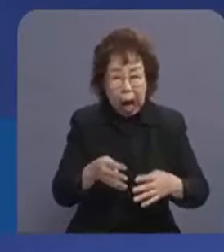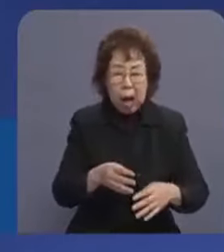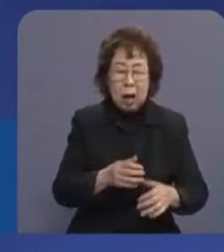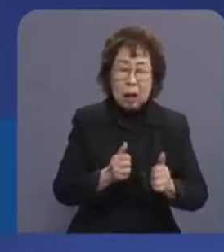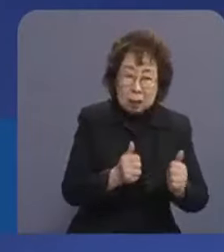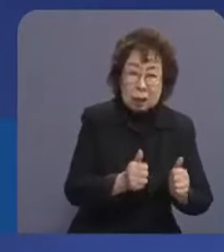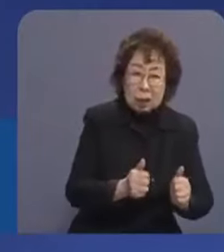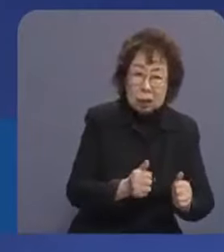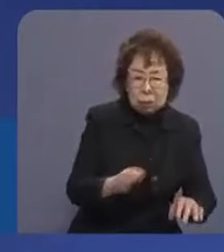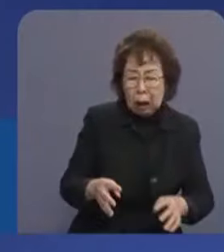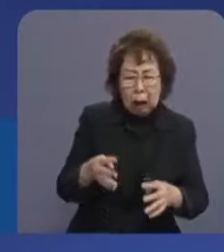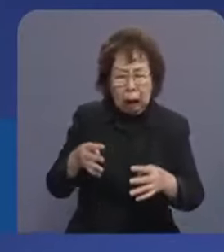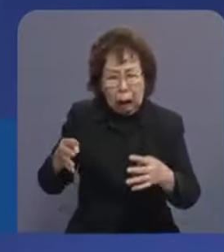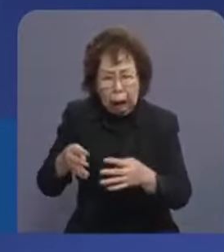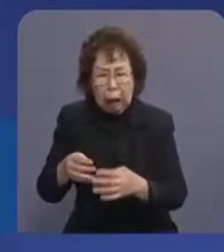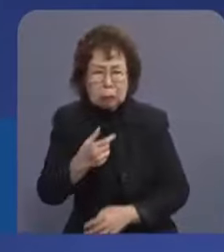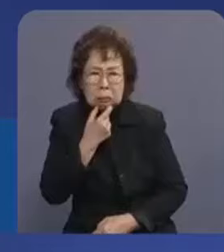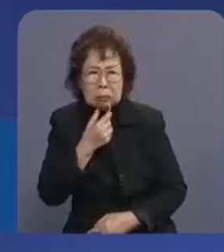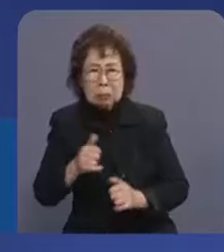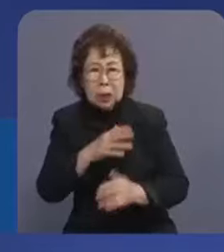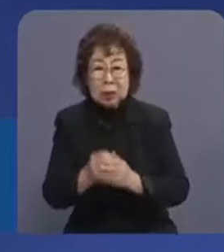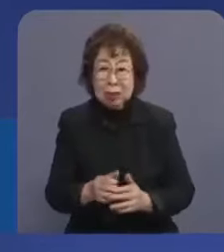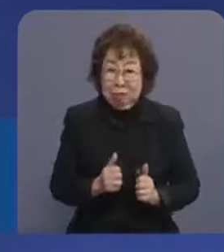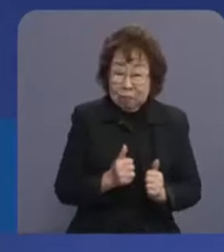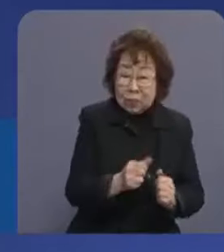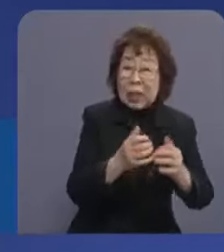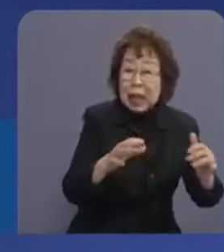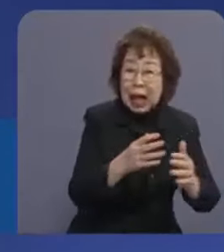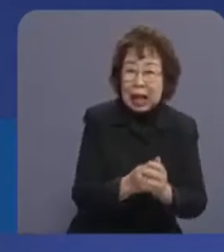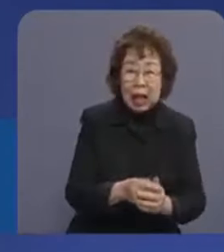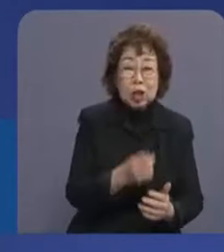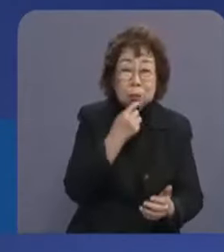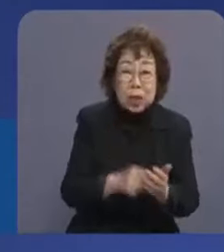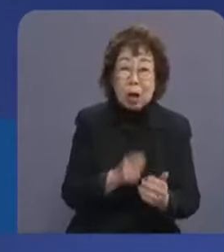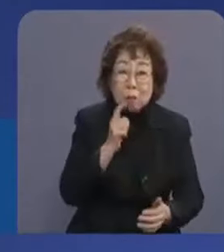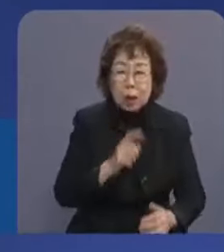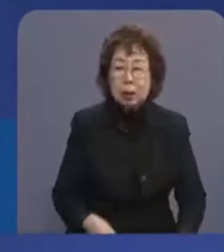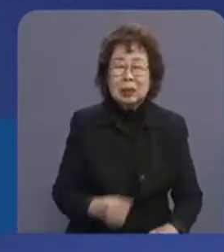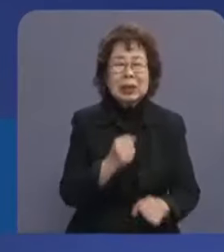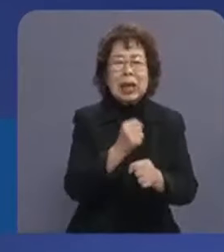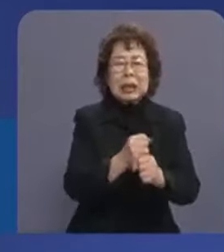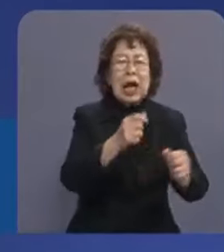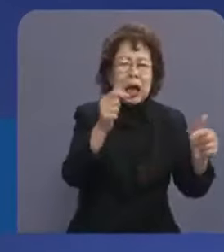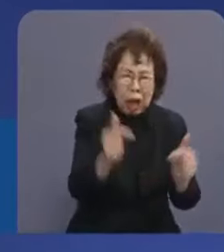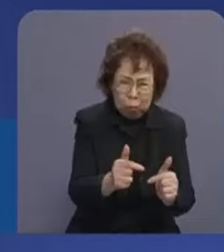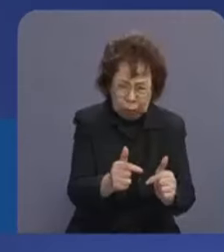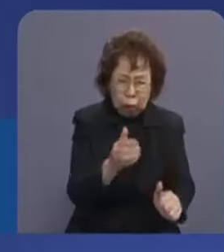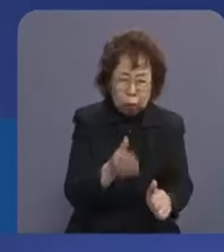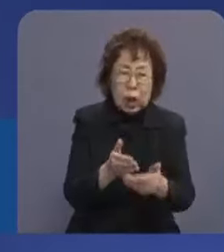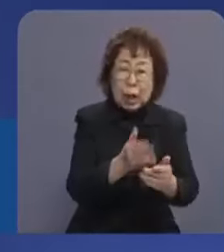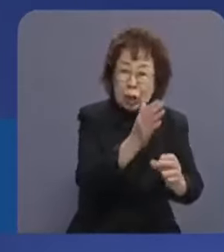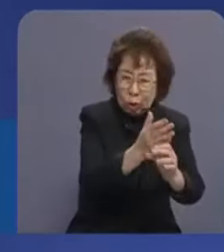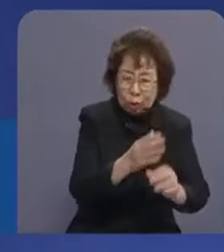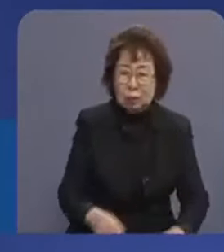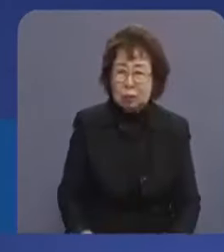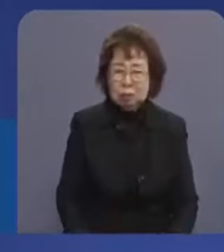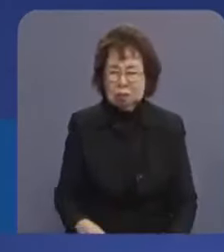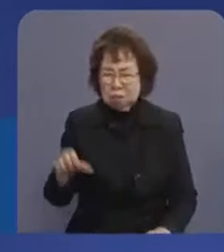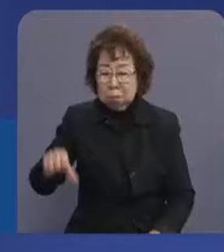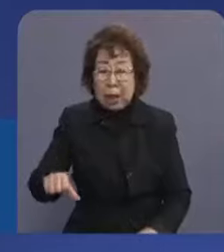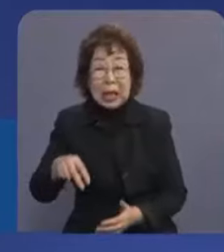있고 상대적으로 미온적인 국가가 있습니다 적극적인 나라는 쉽게 말해서 생산 감축에 이제 지지를 하는 거고요